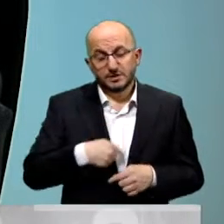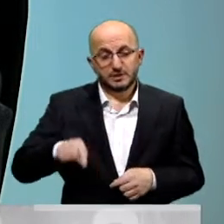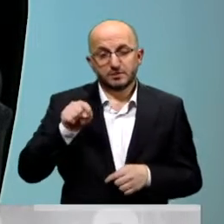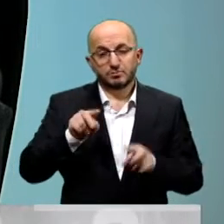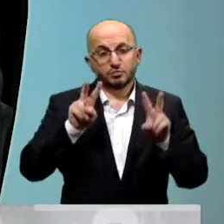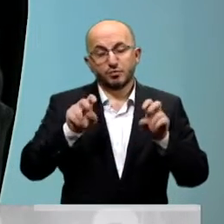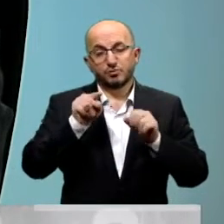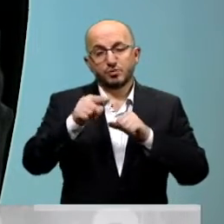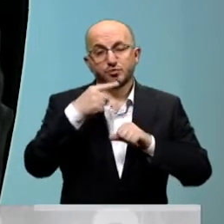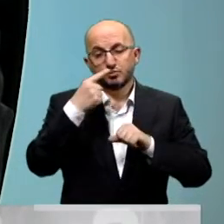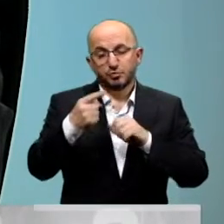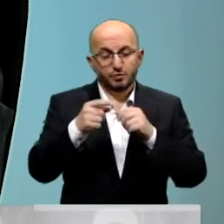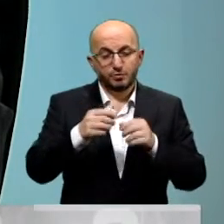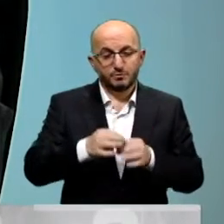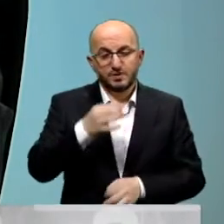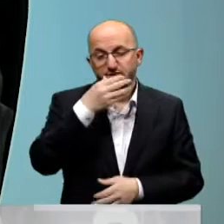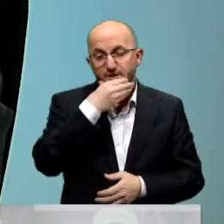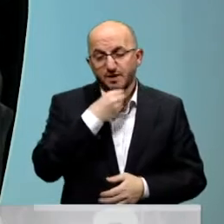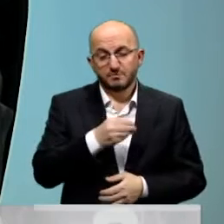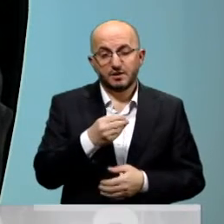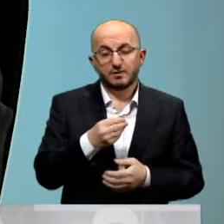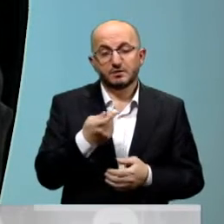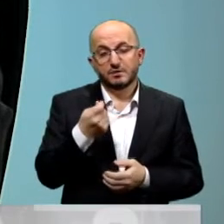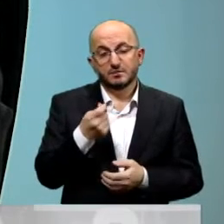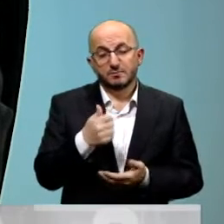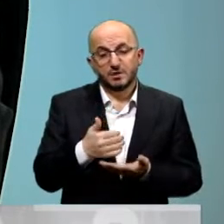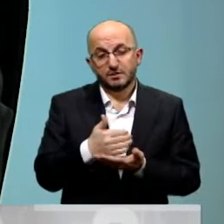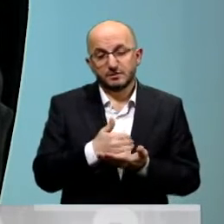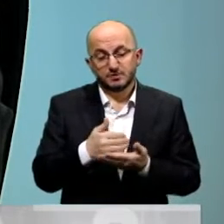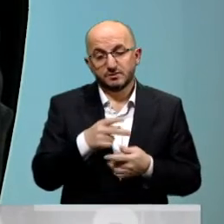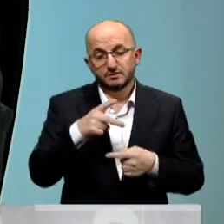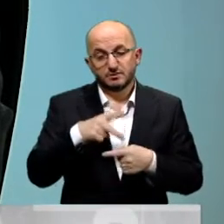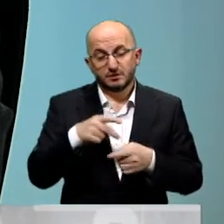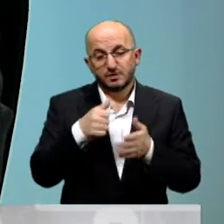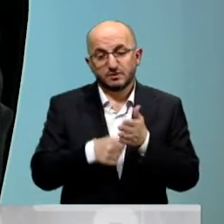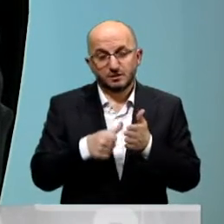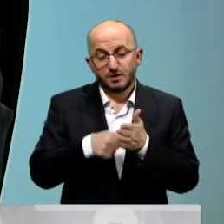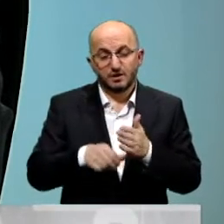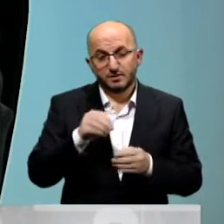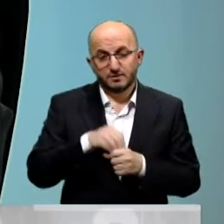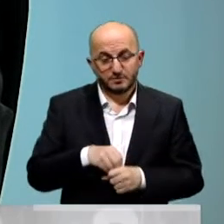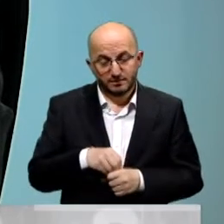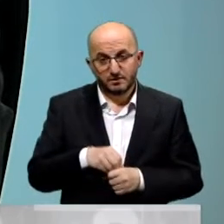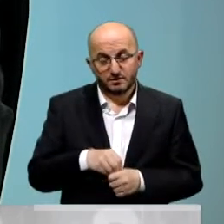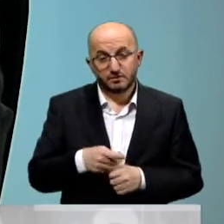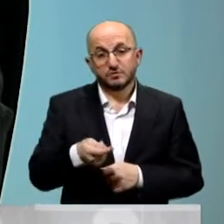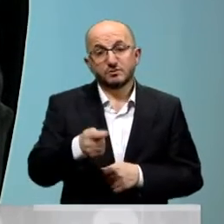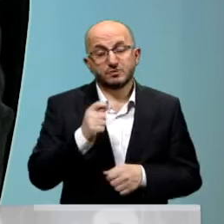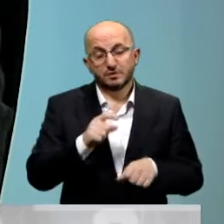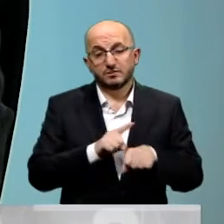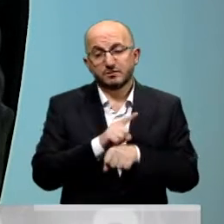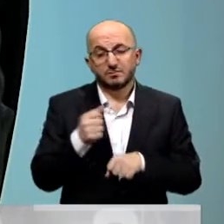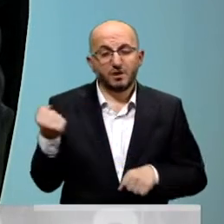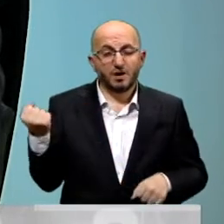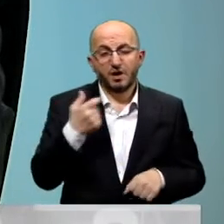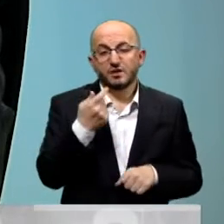söylüyoruz bireysel emeklilikteki parasını zekat tarihinde zekat vereceği tarihte çektiği zaman kaç